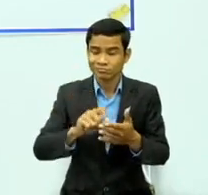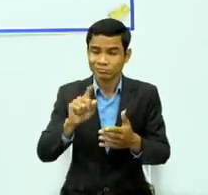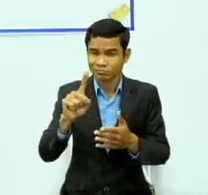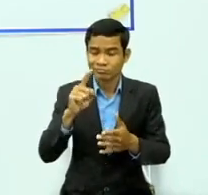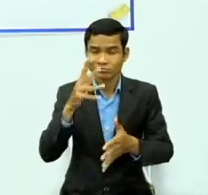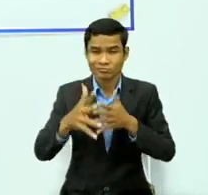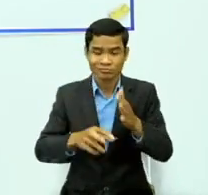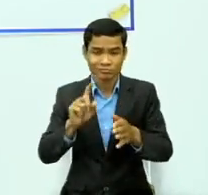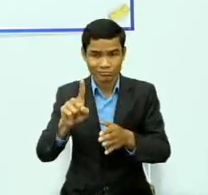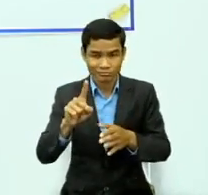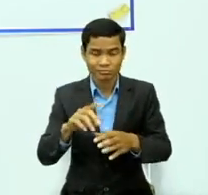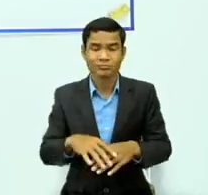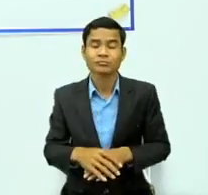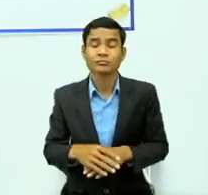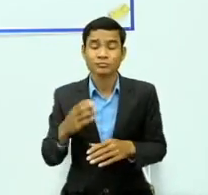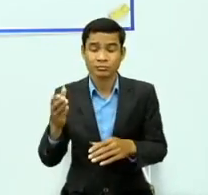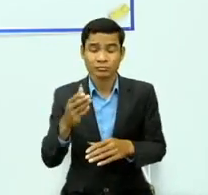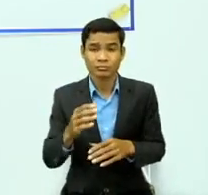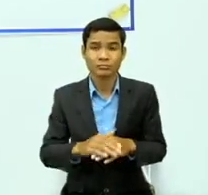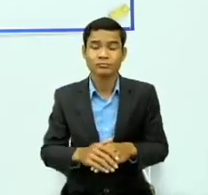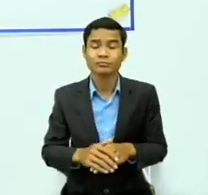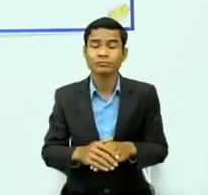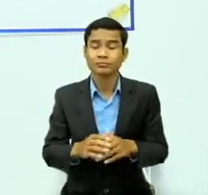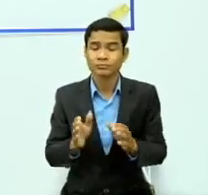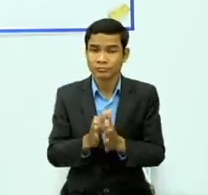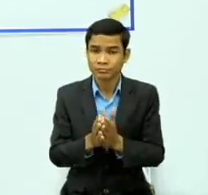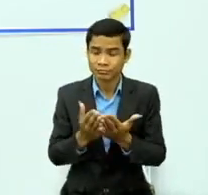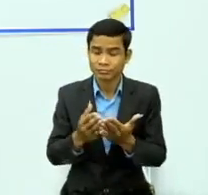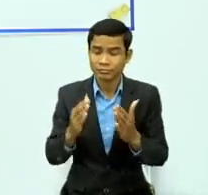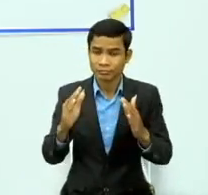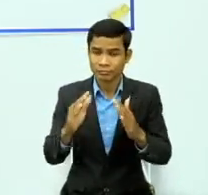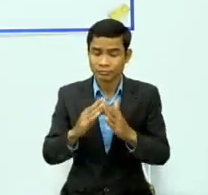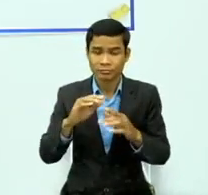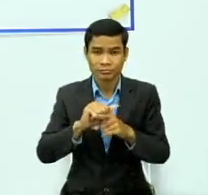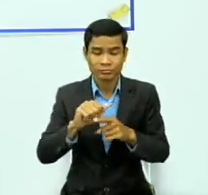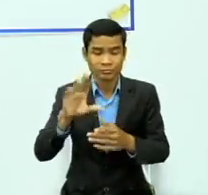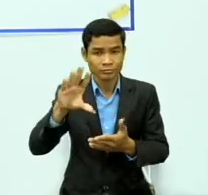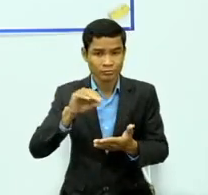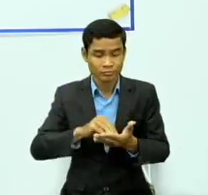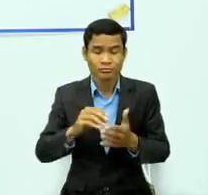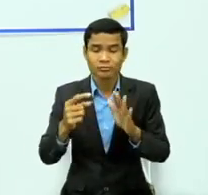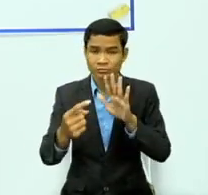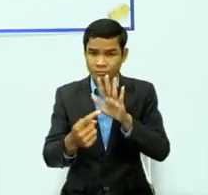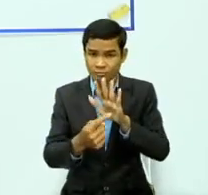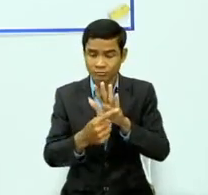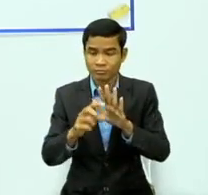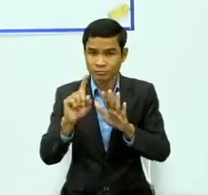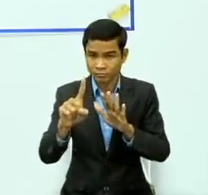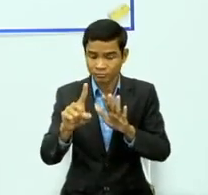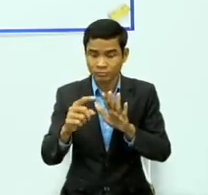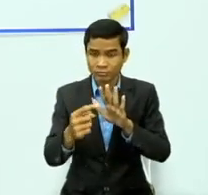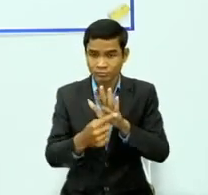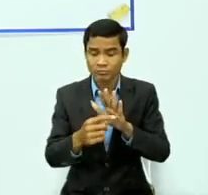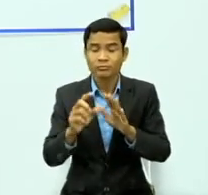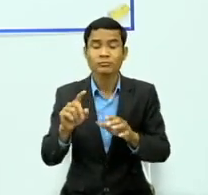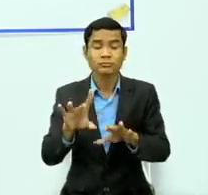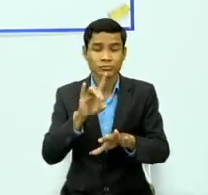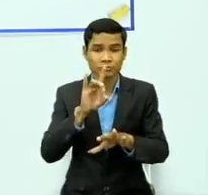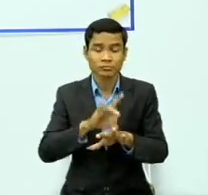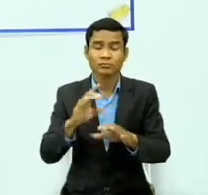អាន1ណាចាឥឡូវចូលកូនកូនលើកសិភកិច្ចការផ្ទះឲ្យចំឡងស្រឿចាតែមួយសិនទេកូនណាពេល